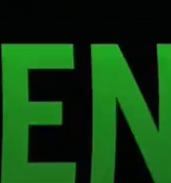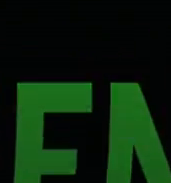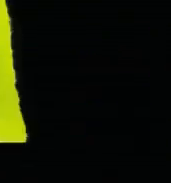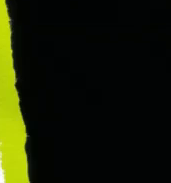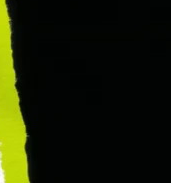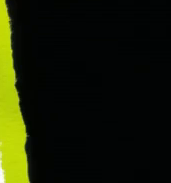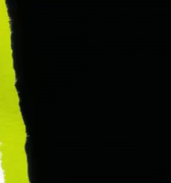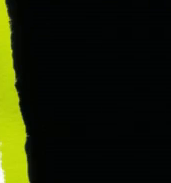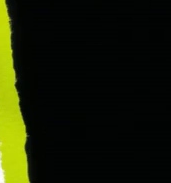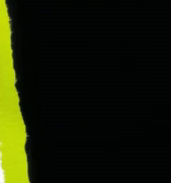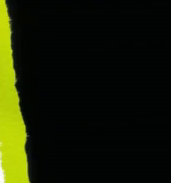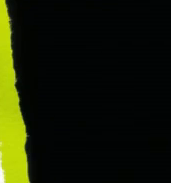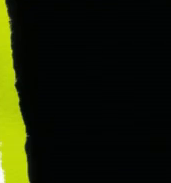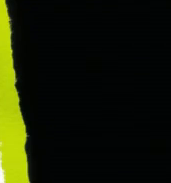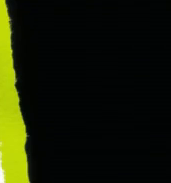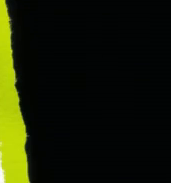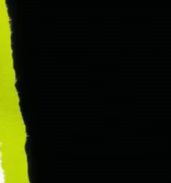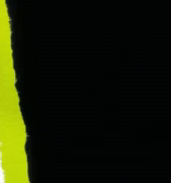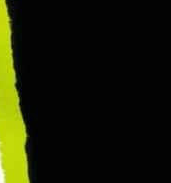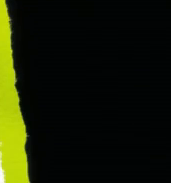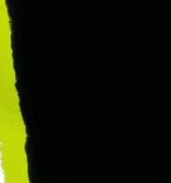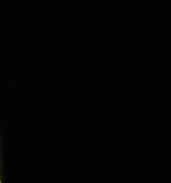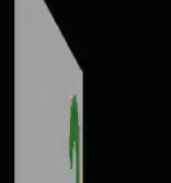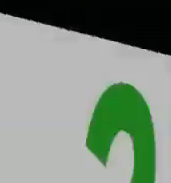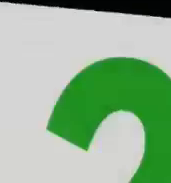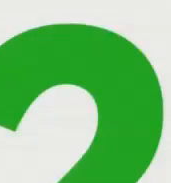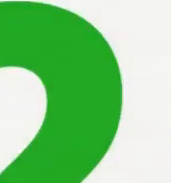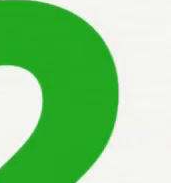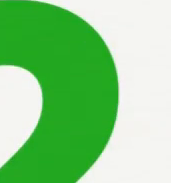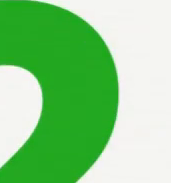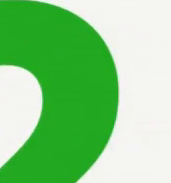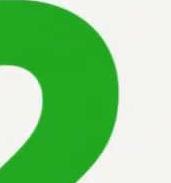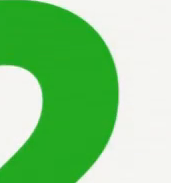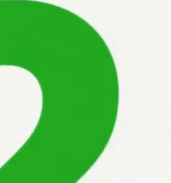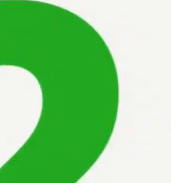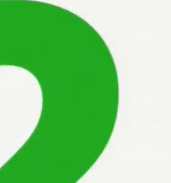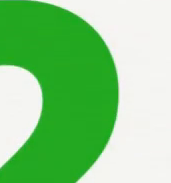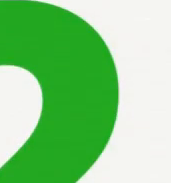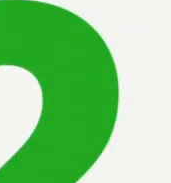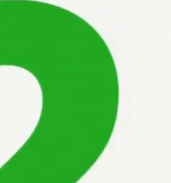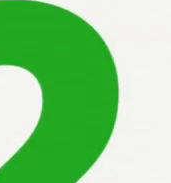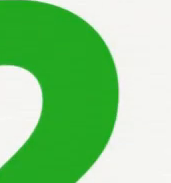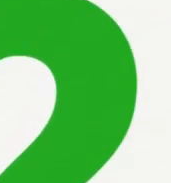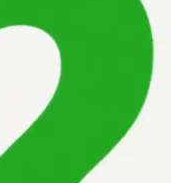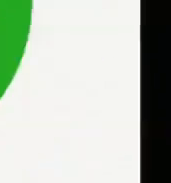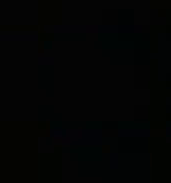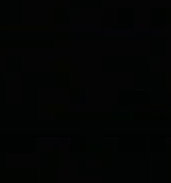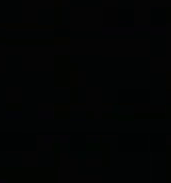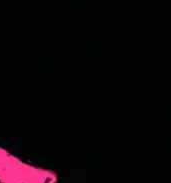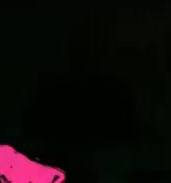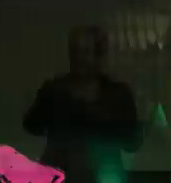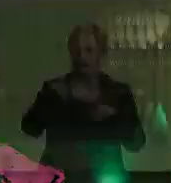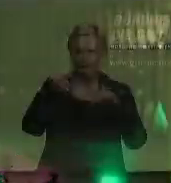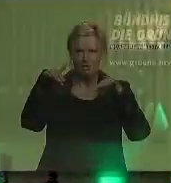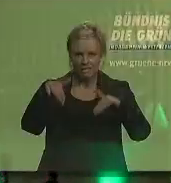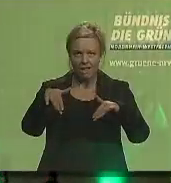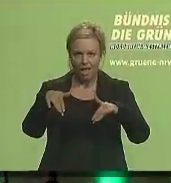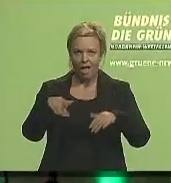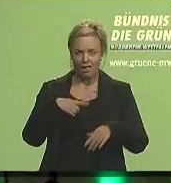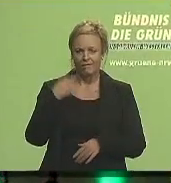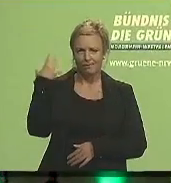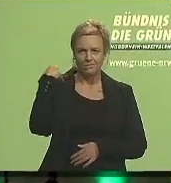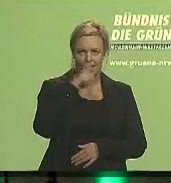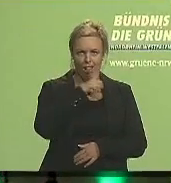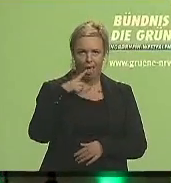Liebe Delegierte, liebe Freundinnen und Freunde, ihr habt das große Los gezogen, dass ihr früher aufgestanden seid und schon alle da seid, obwohl es so lange